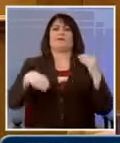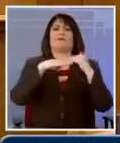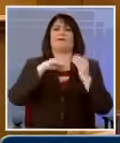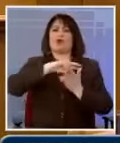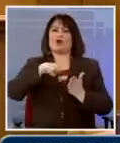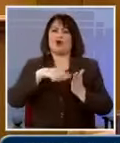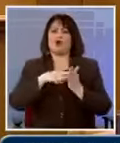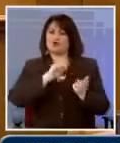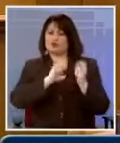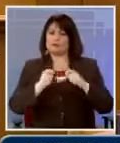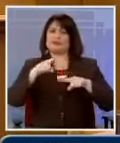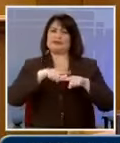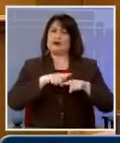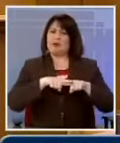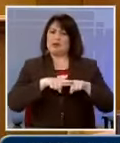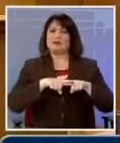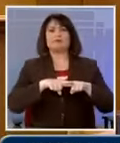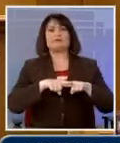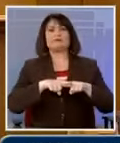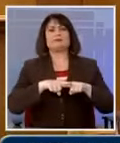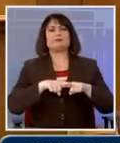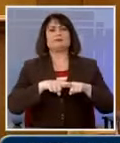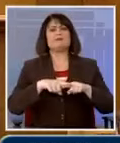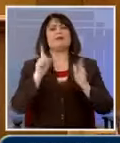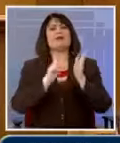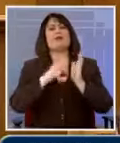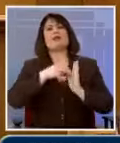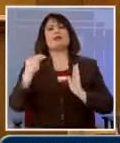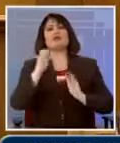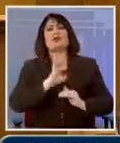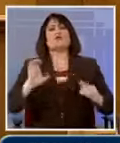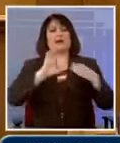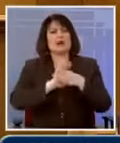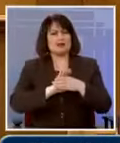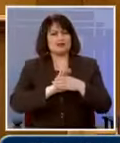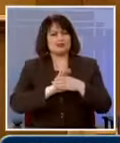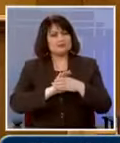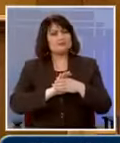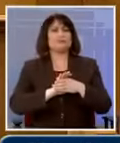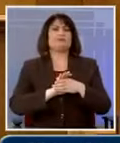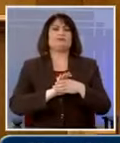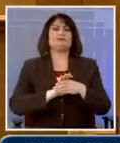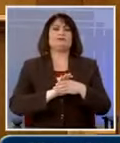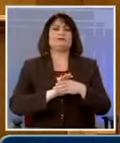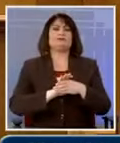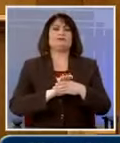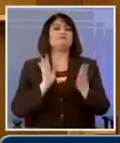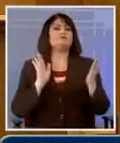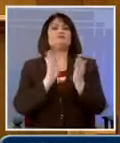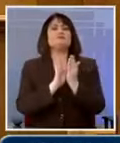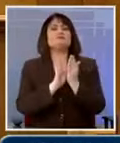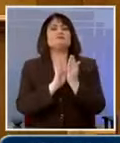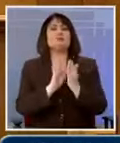ρόλου της χώρας μας στο θεσμικό πλαίσιο της Ευρωπαϊκής Ένωσης, η αντιμετώπιση